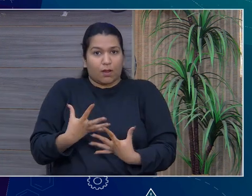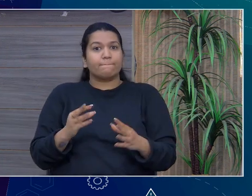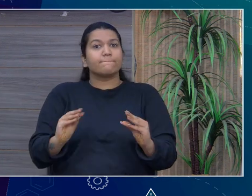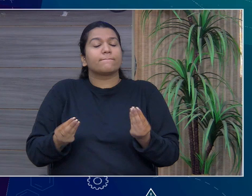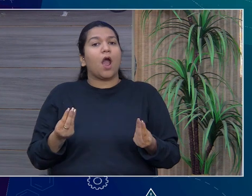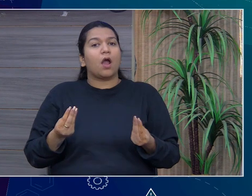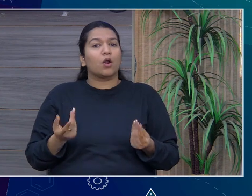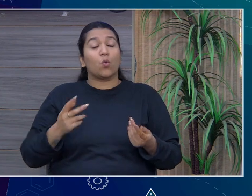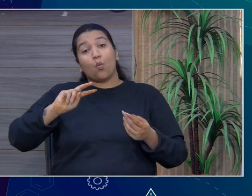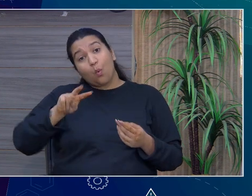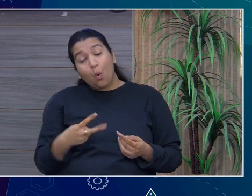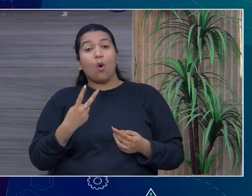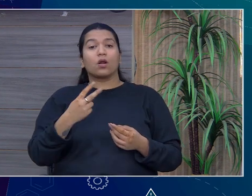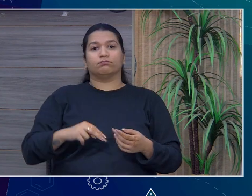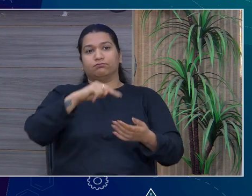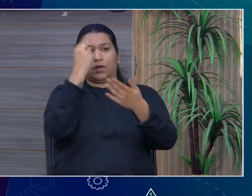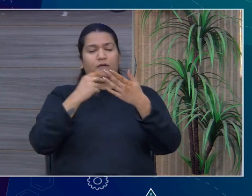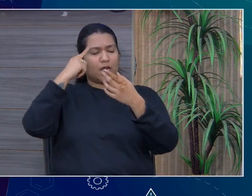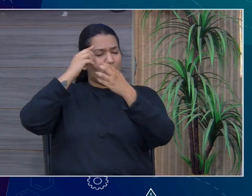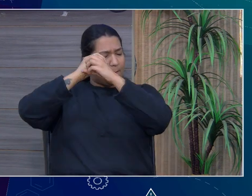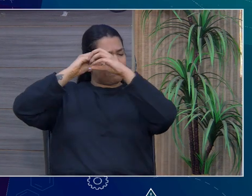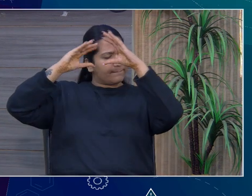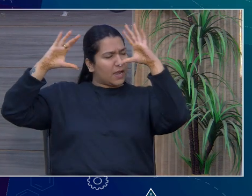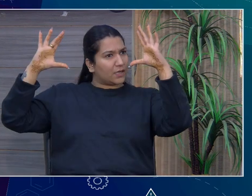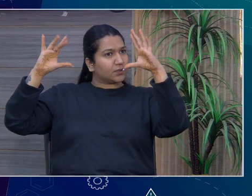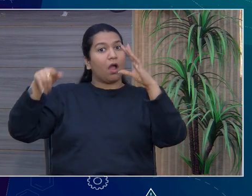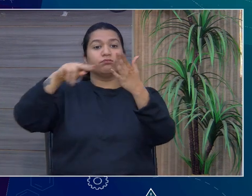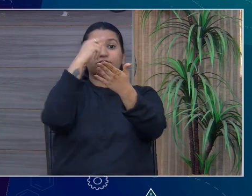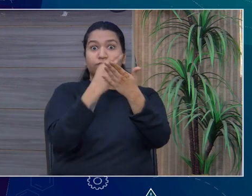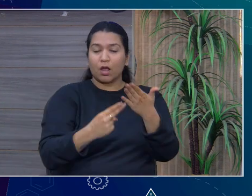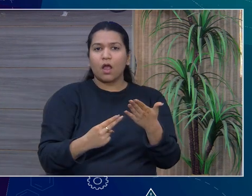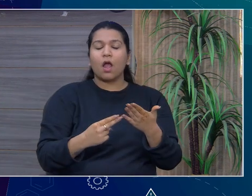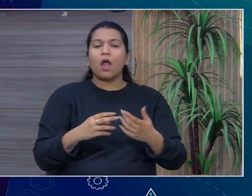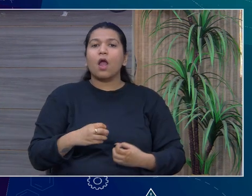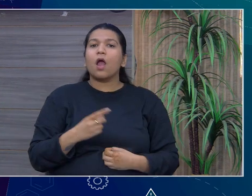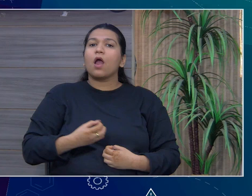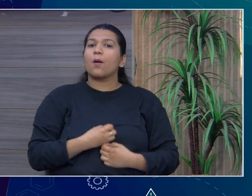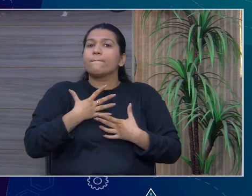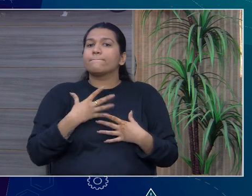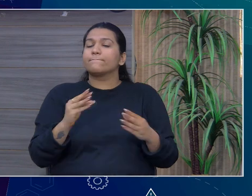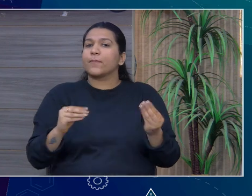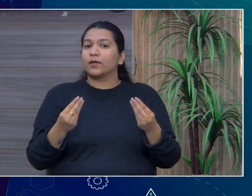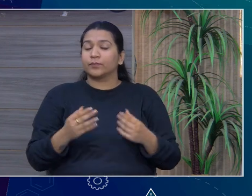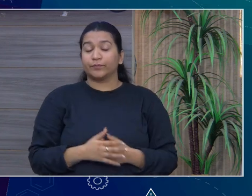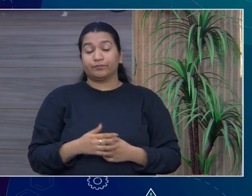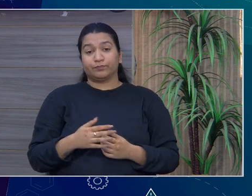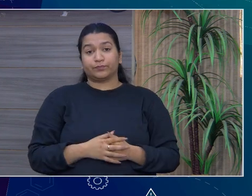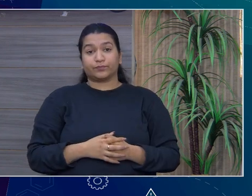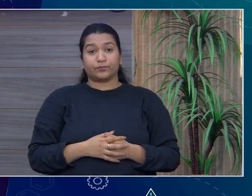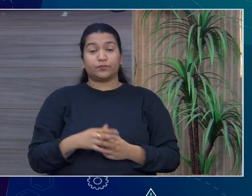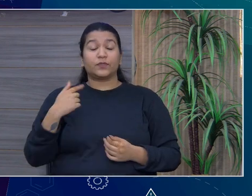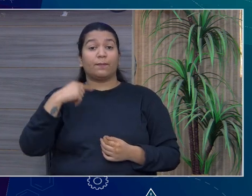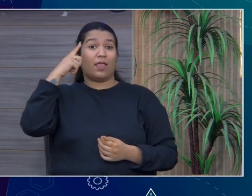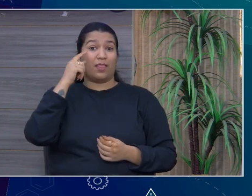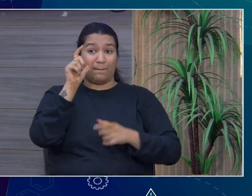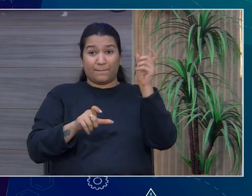कुछ इमेजेस ड्रॉ करके कर सकते हैं। तो आई थिंक जब बच्चे, अगर स्पेशल नीड्स के जो बच्चे हैं, भगवान उनको कोई ना कोई स्किल ज़रूर